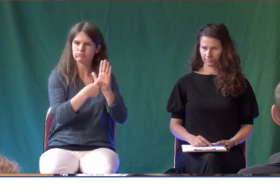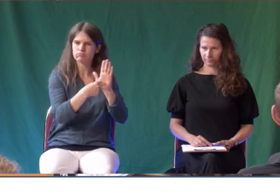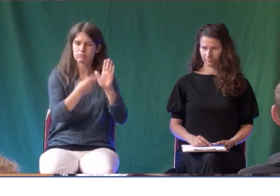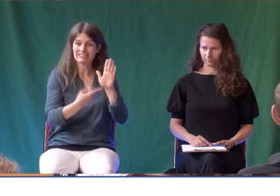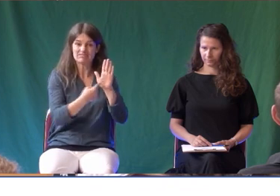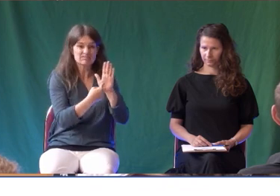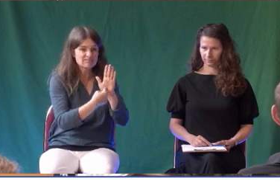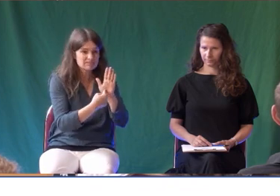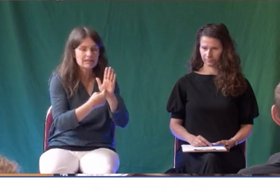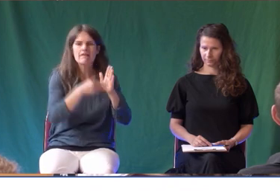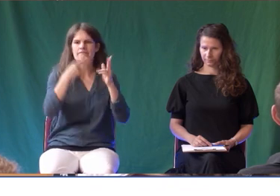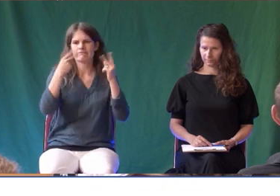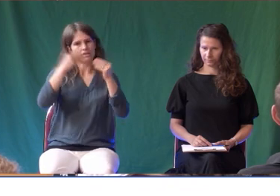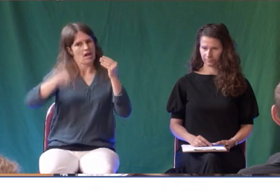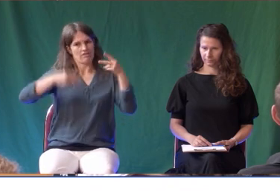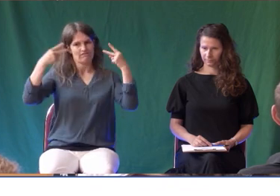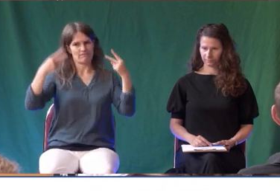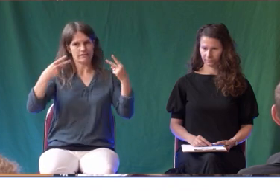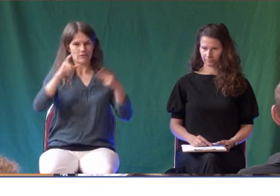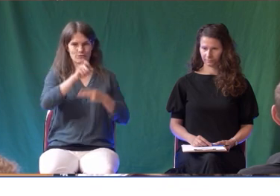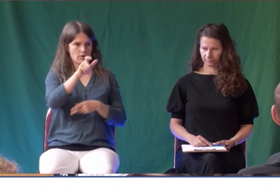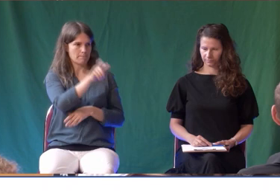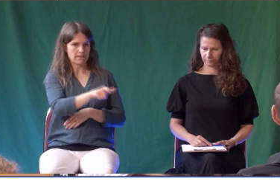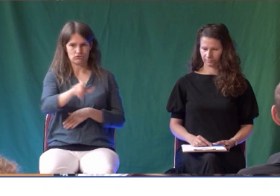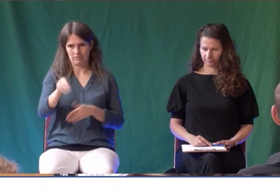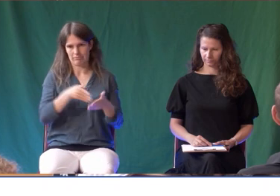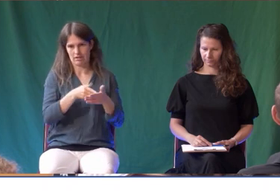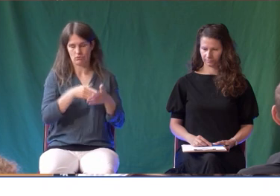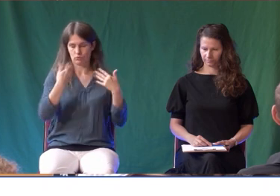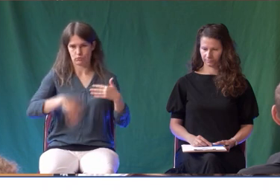Menschen mit Behinderung dort steht